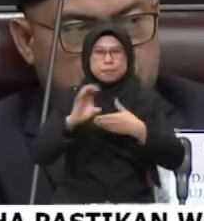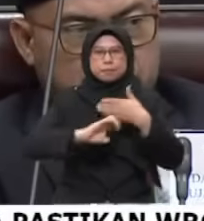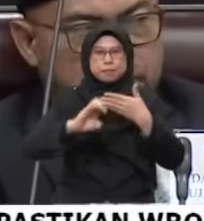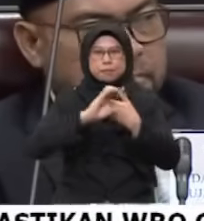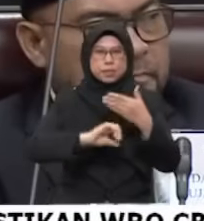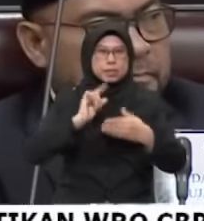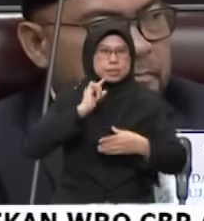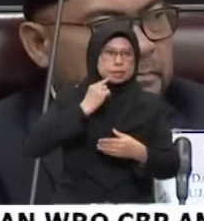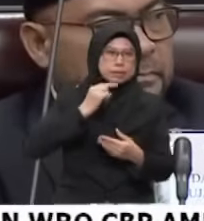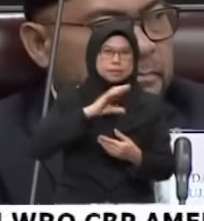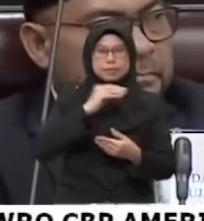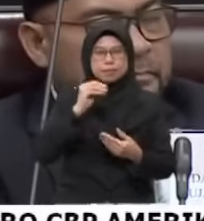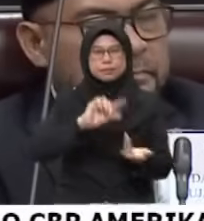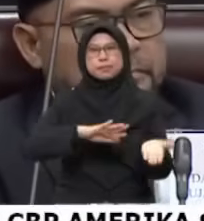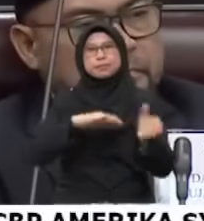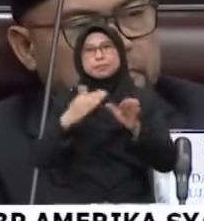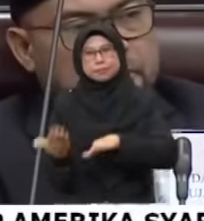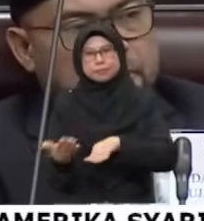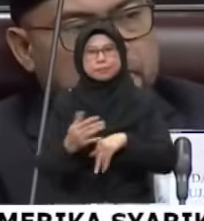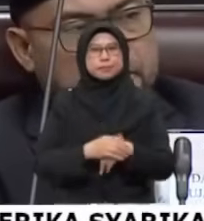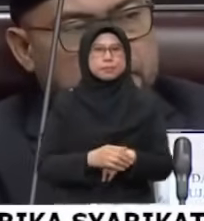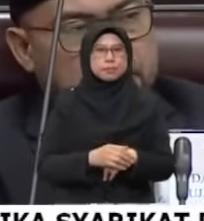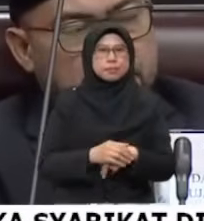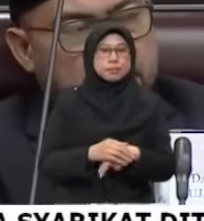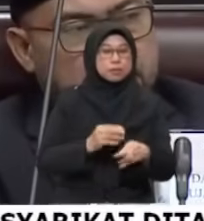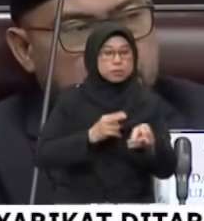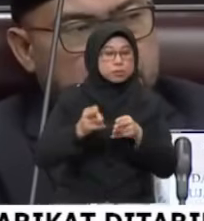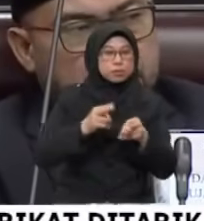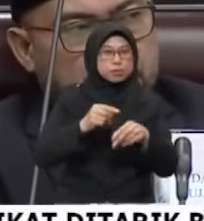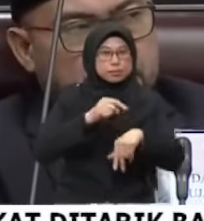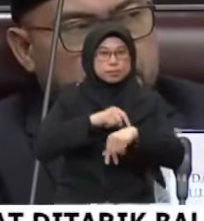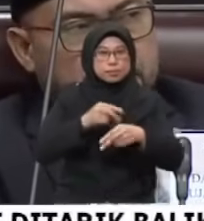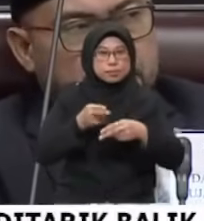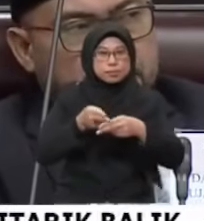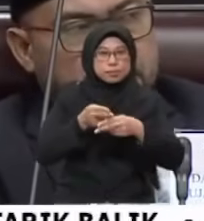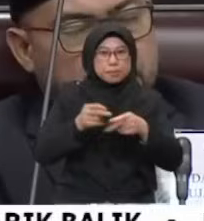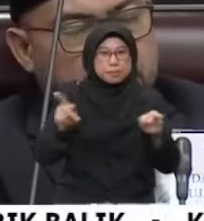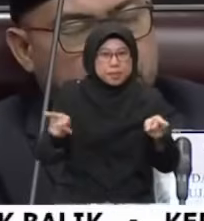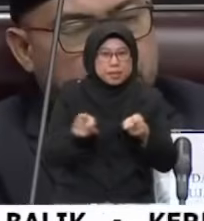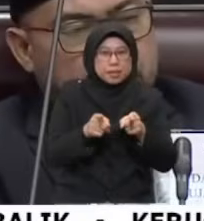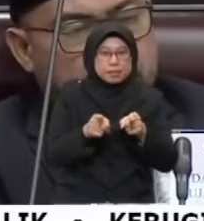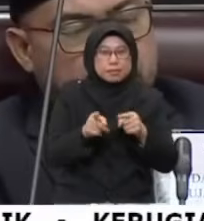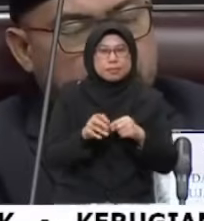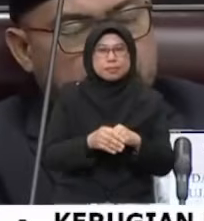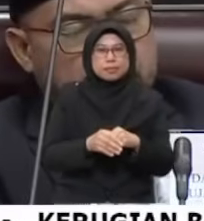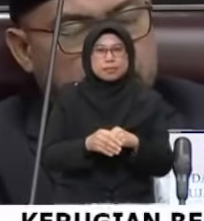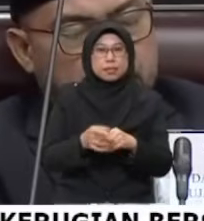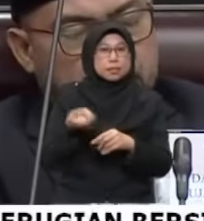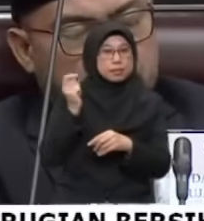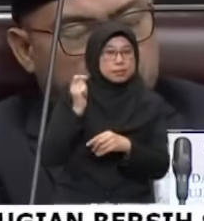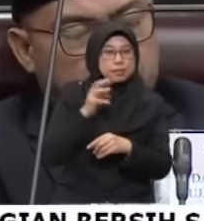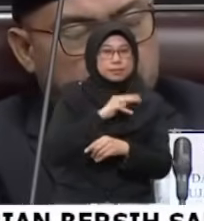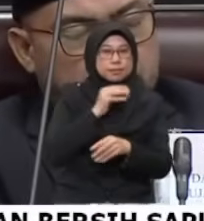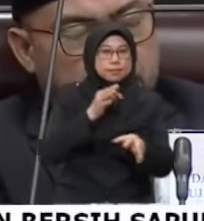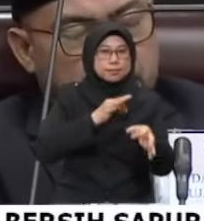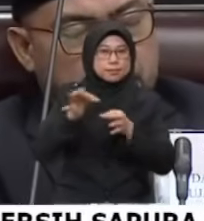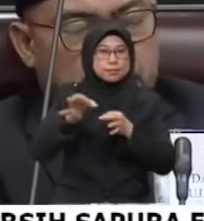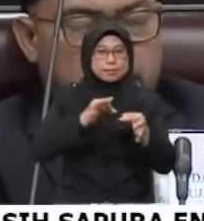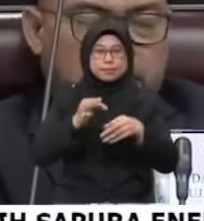kematian soalan saya selain usaha-usaha jangka pendek seperti yang dijelaskan oleh yang berhormat menteri